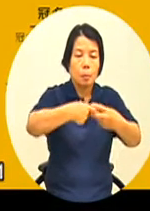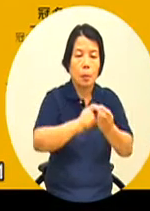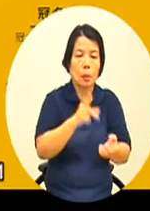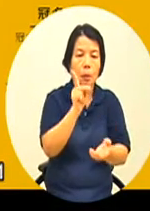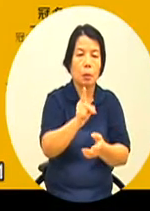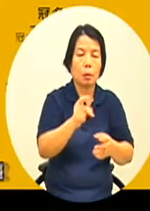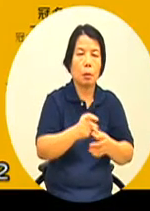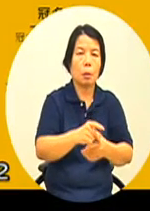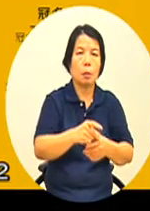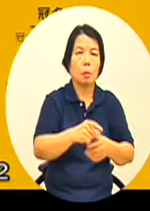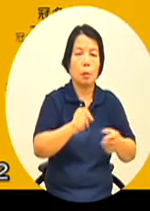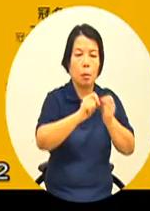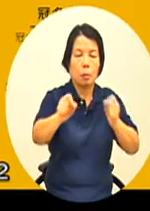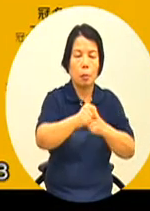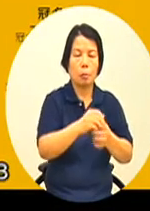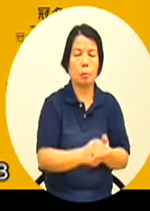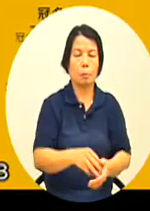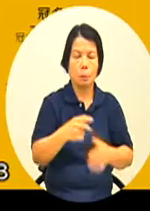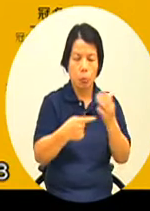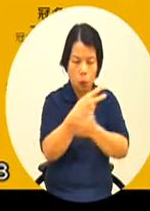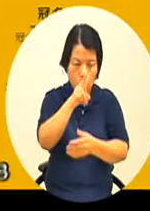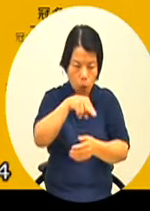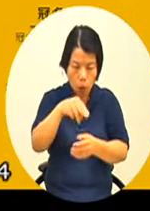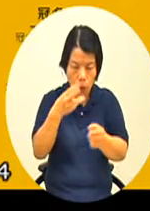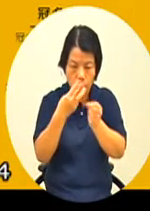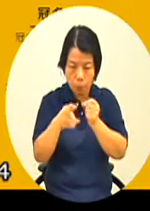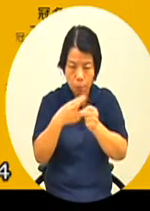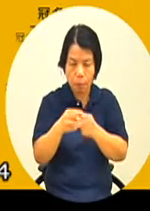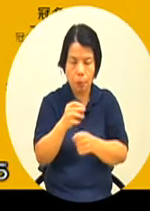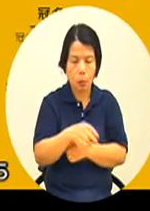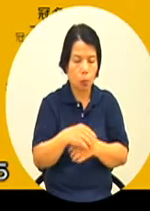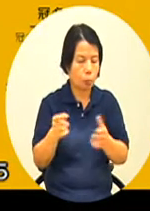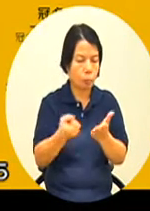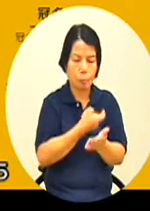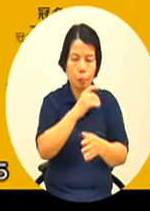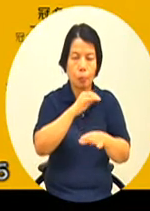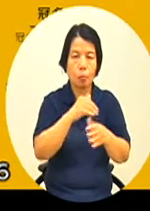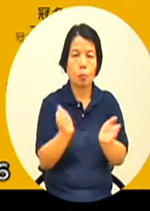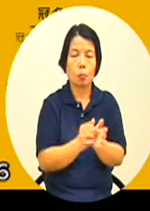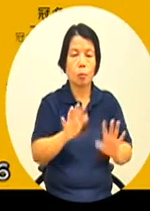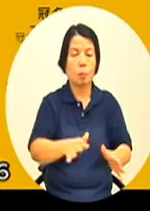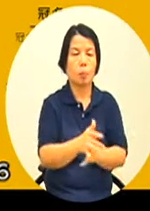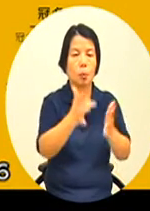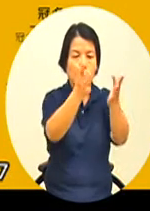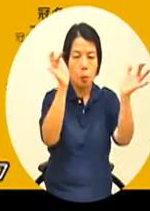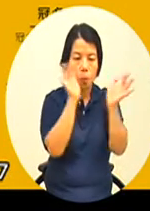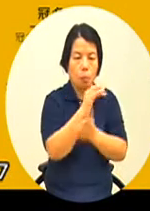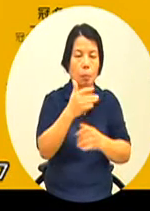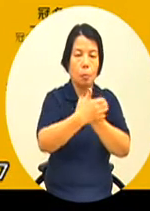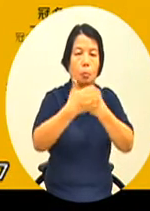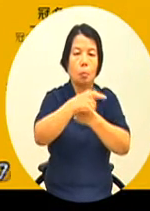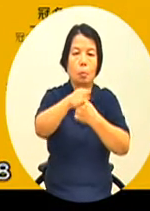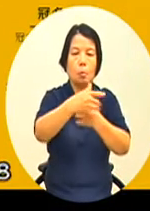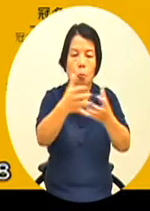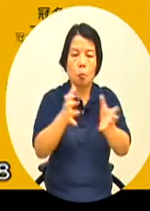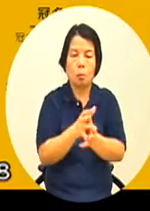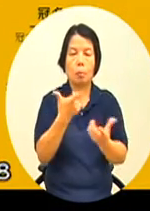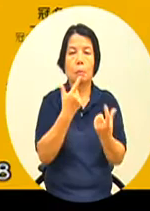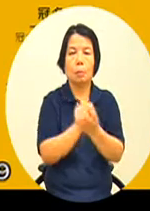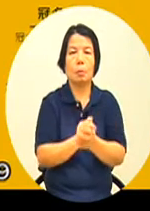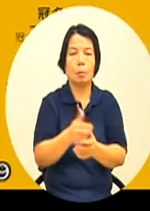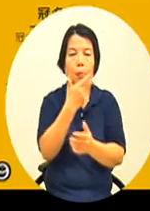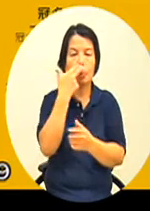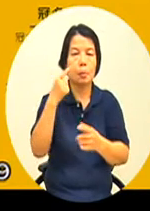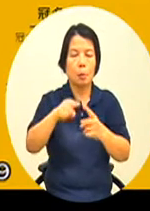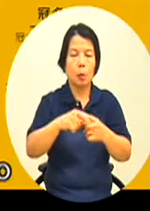概3分钟就看完了。结果过没多久呢，这个互助团体呢，也做了一个懒人包。是说你